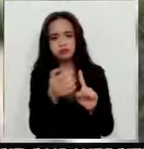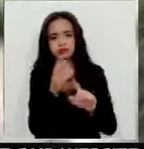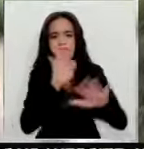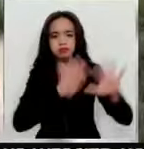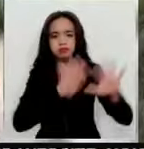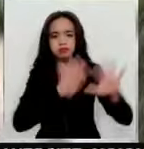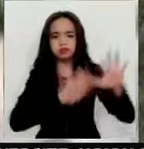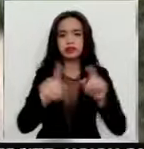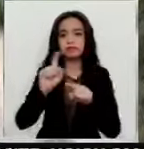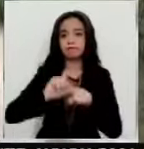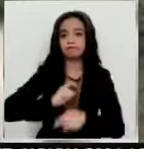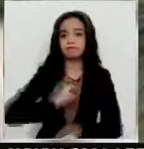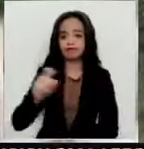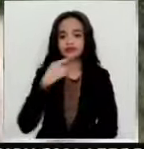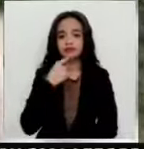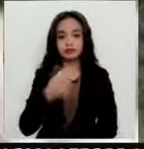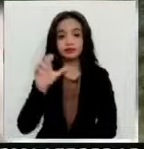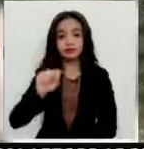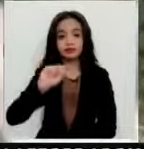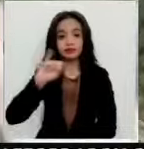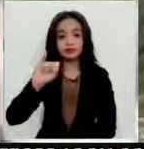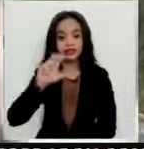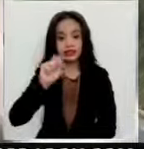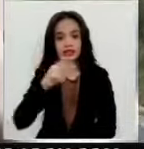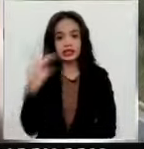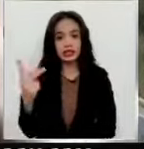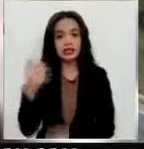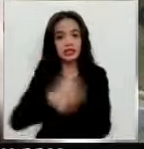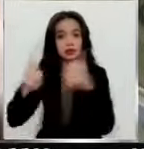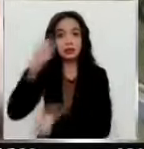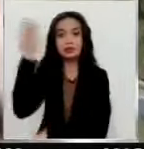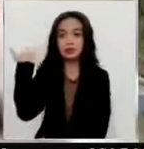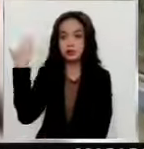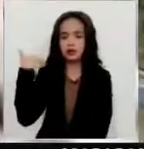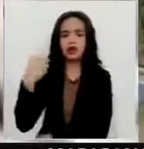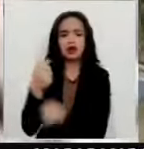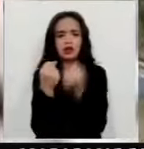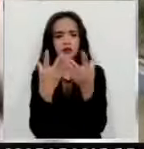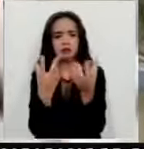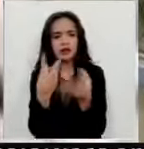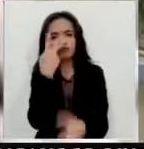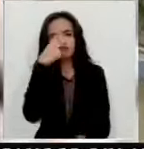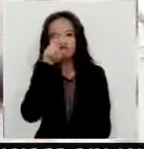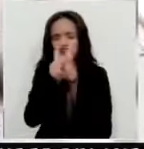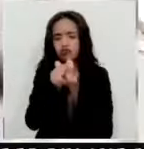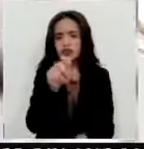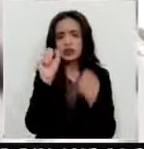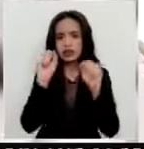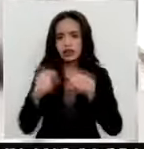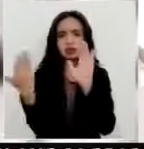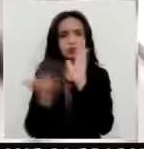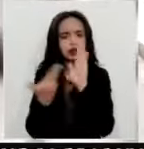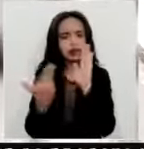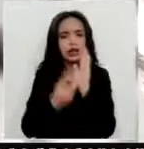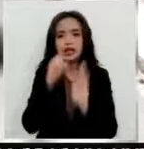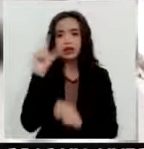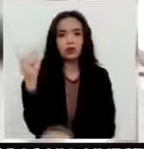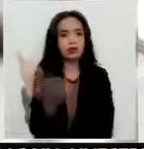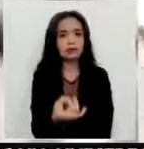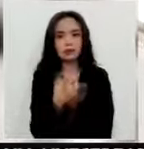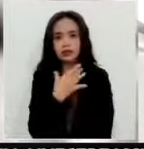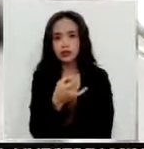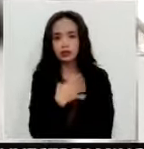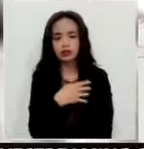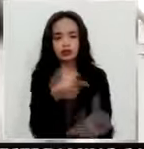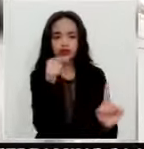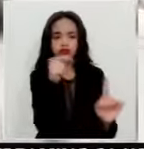message, sinabi ng dating SK chairman na si Jover Sagara na maraming saksing makakapagpatunay na hindi niya binastos ang babaeng